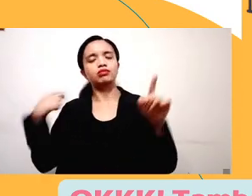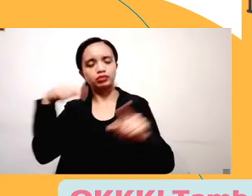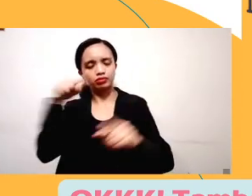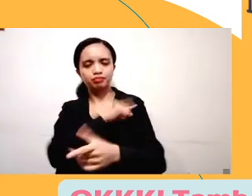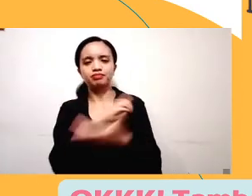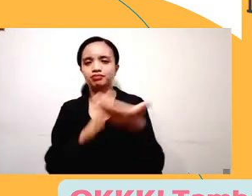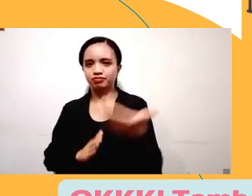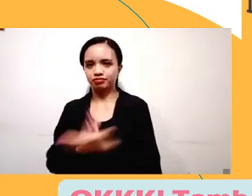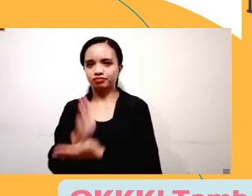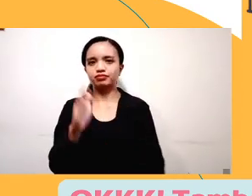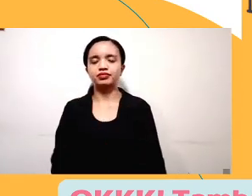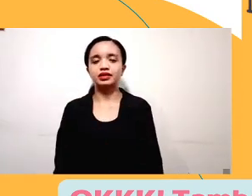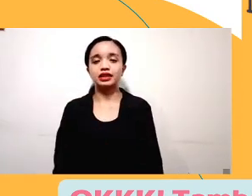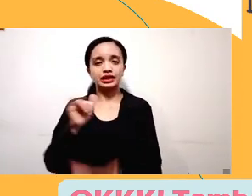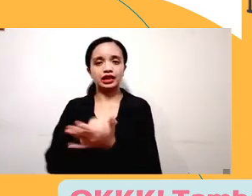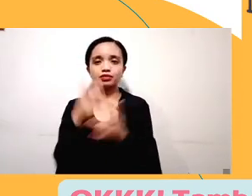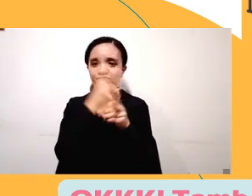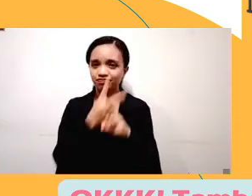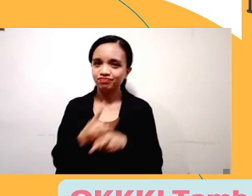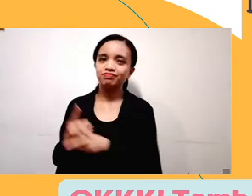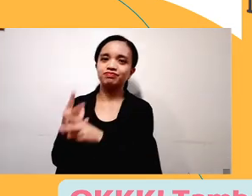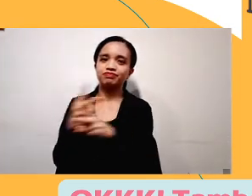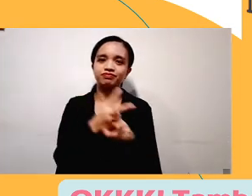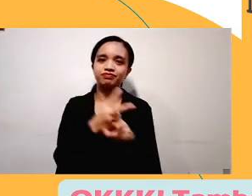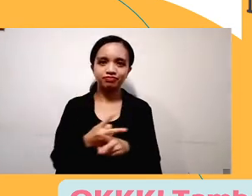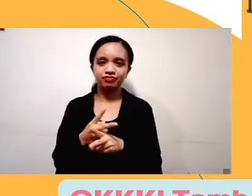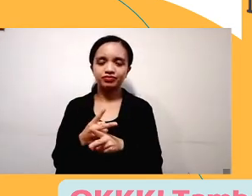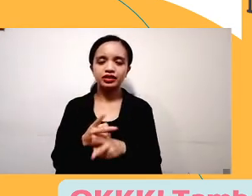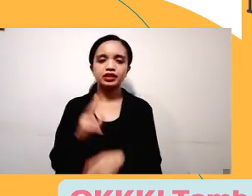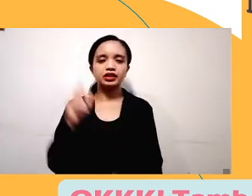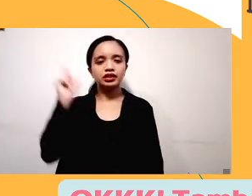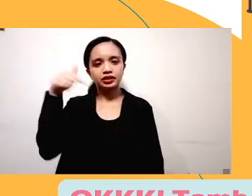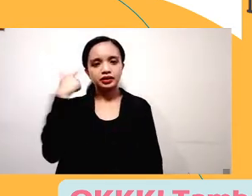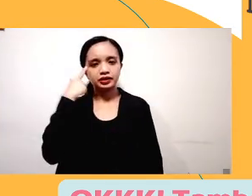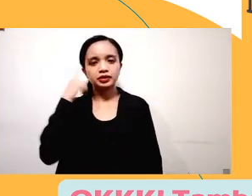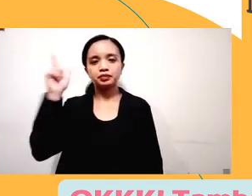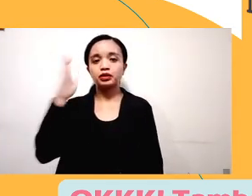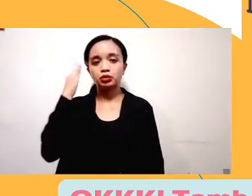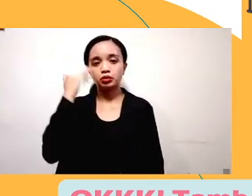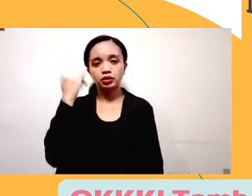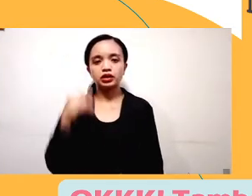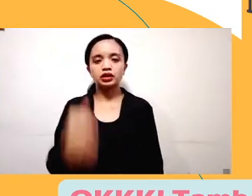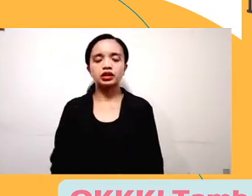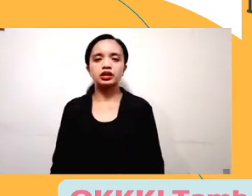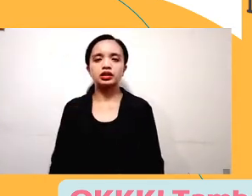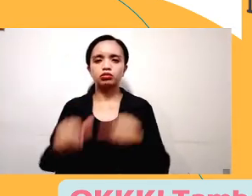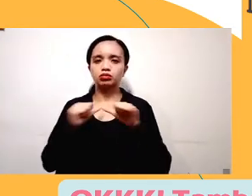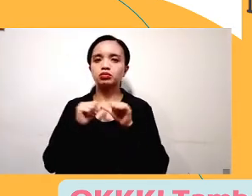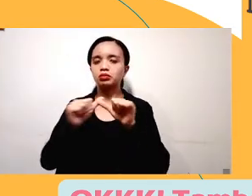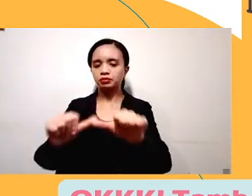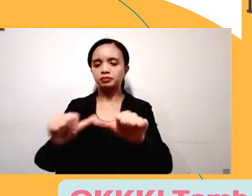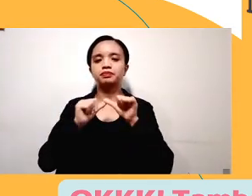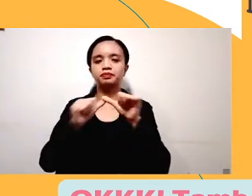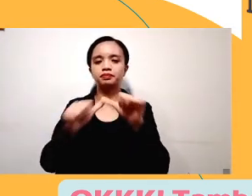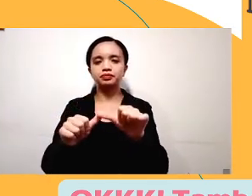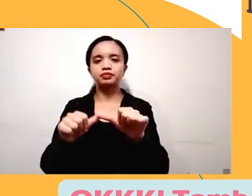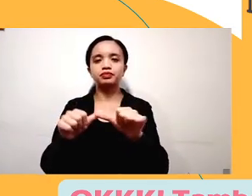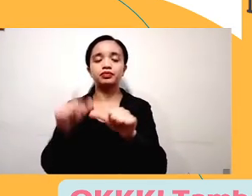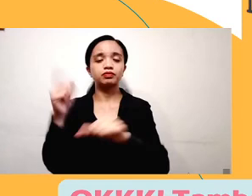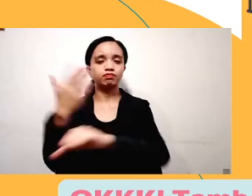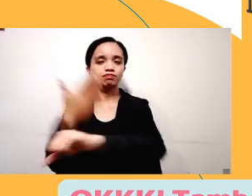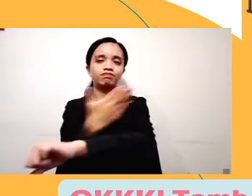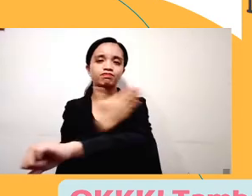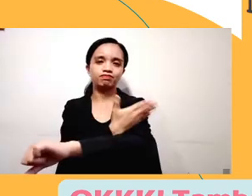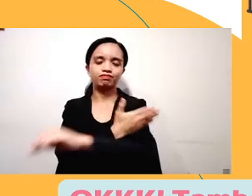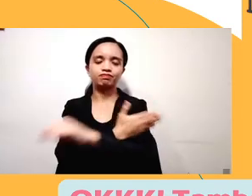ay pangangalagaan ng ating pamahalaan o ng gobyerno para patuloy na i-ensure yung ating growth as